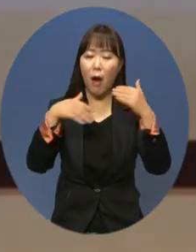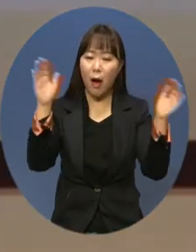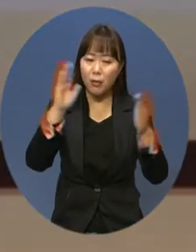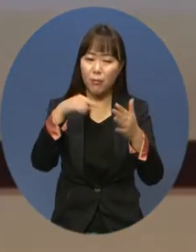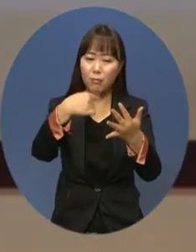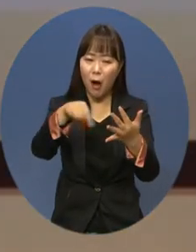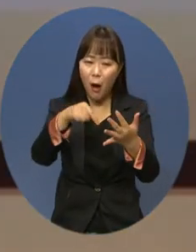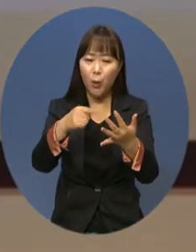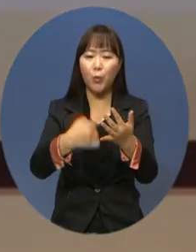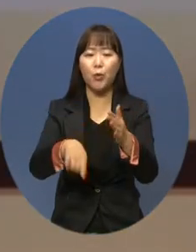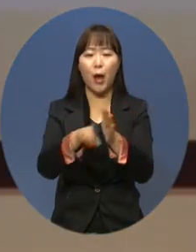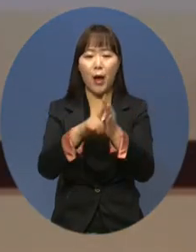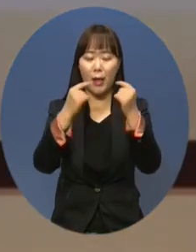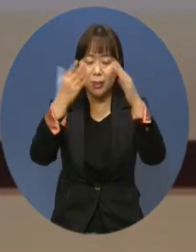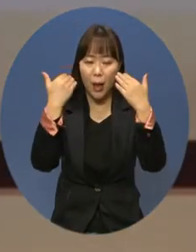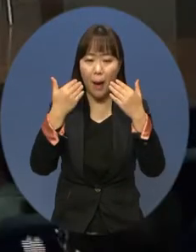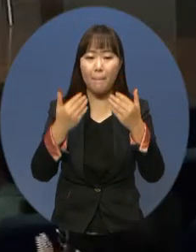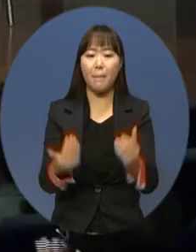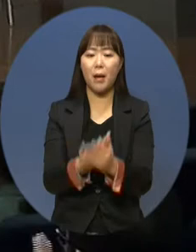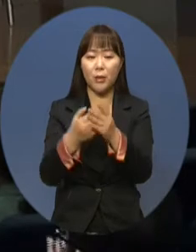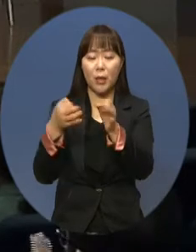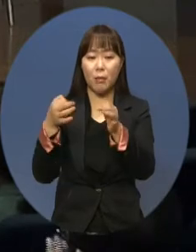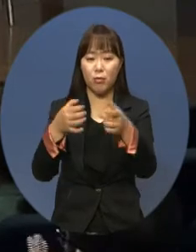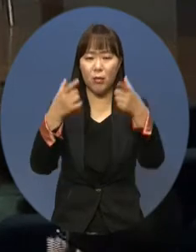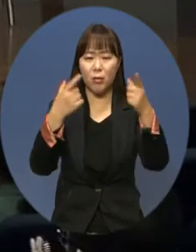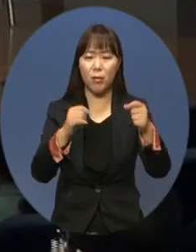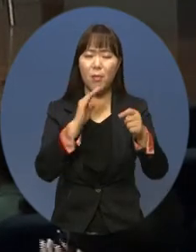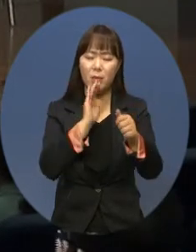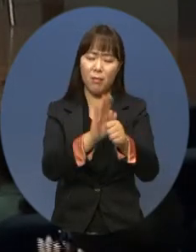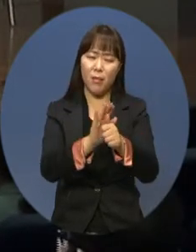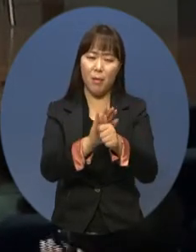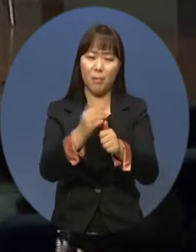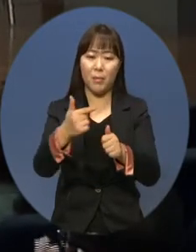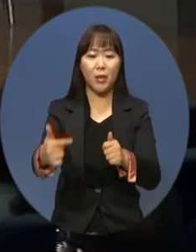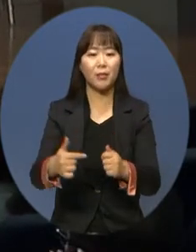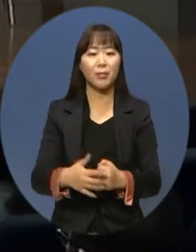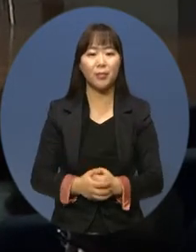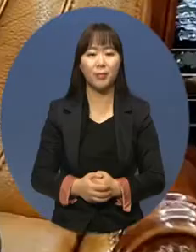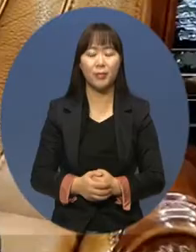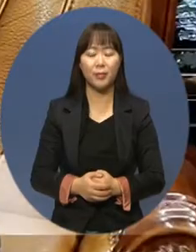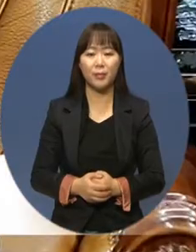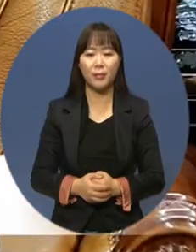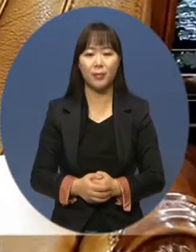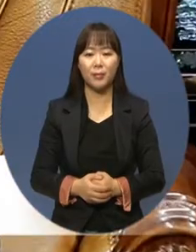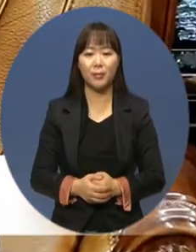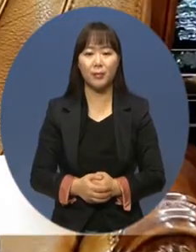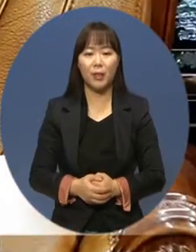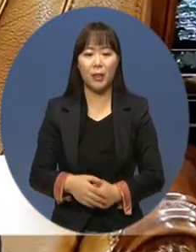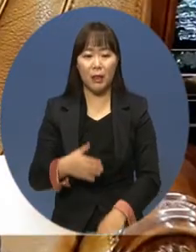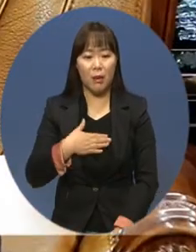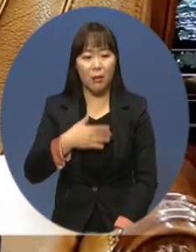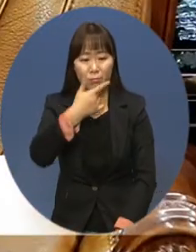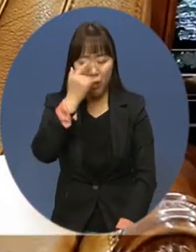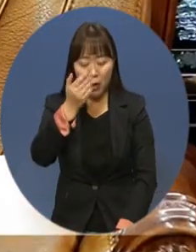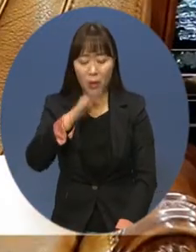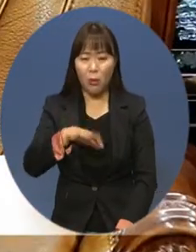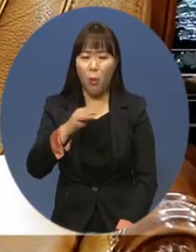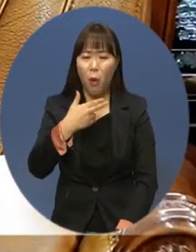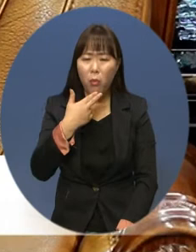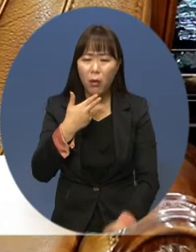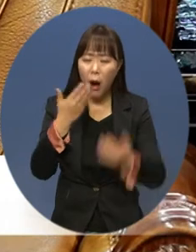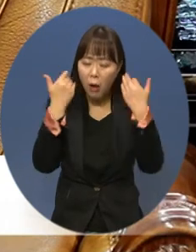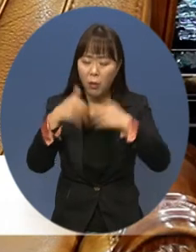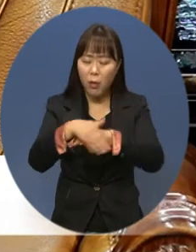대학 발전기금 기부 등 아낌없는 지원을 이어가고 있습니다 부족한 저지만 돈이 없어 뭐